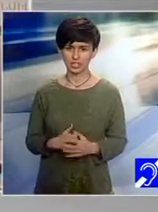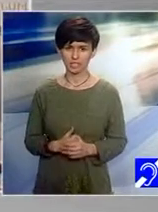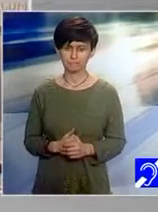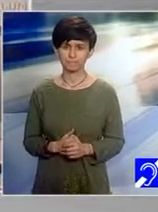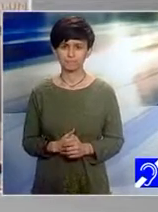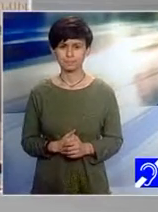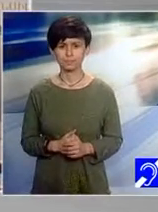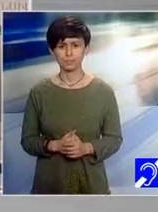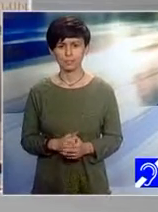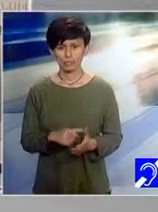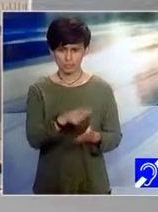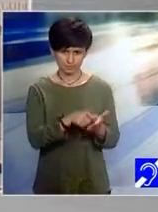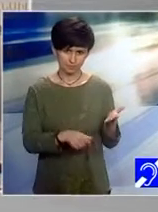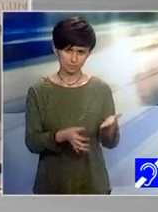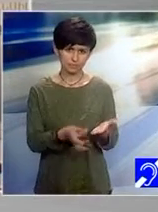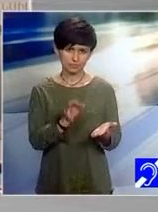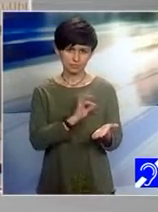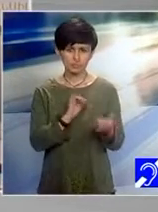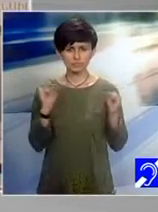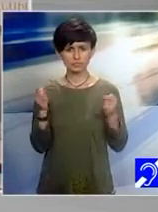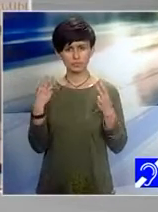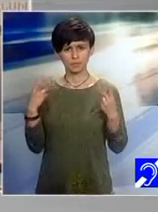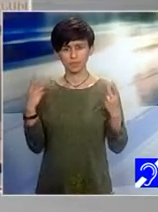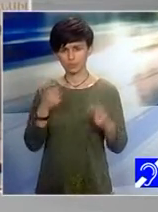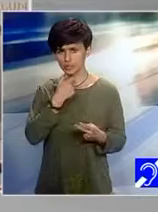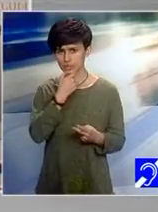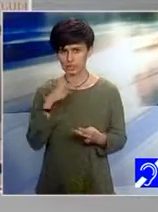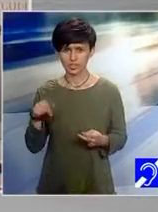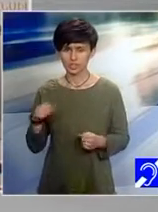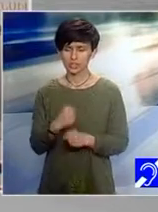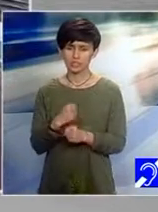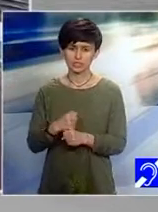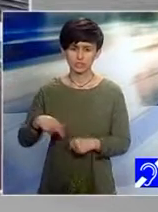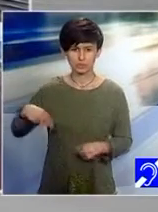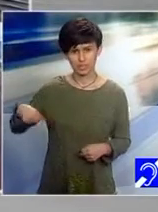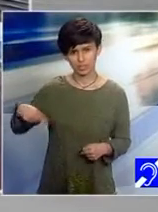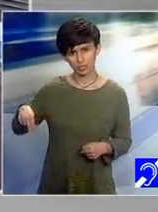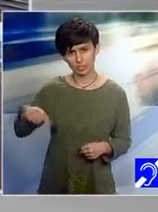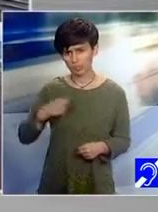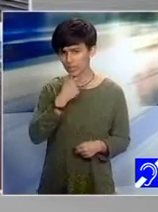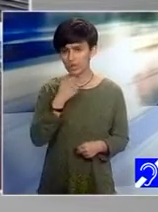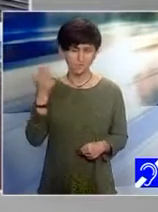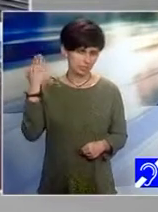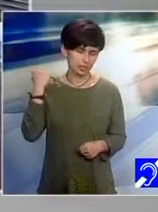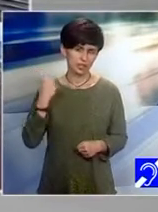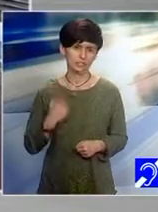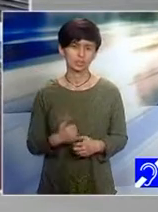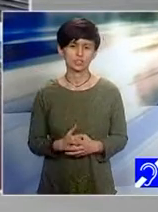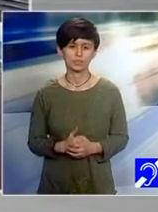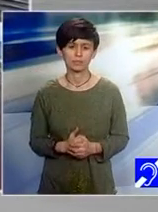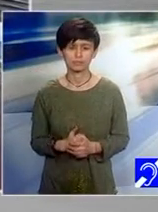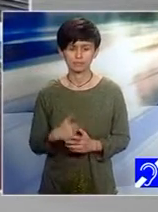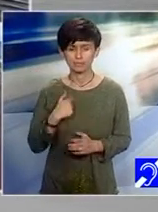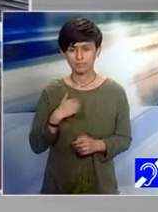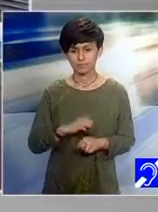calendarul evenimentelor pe anul în curs a fost deja făcut în noiembrie, făcut anul, în noiembrie anul, da, trecut. Și bănesc că ele și eu încerc